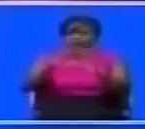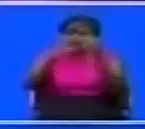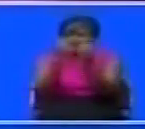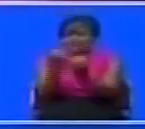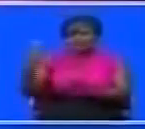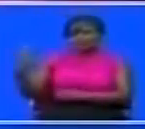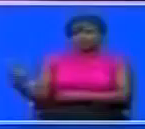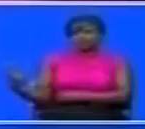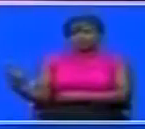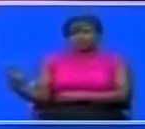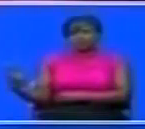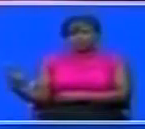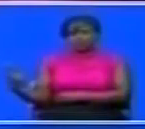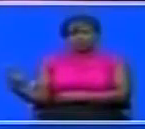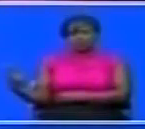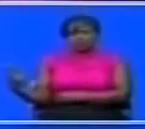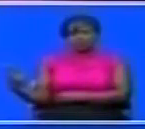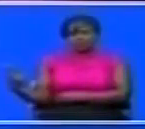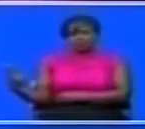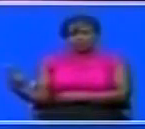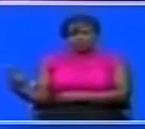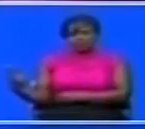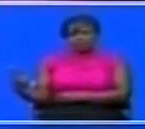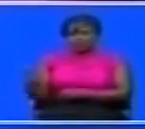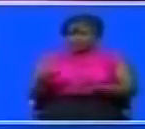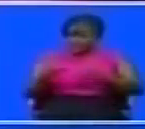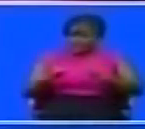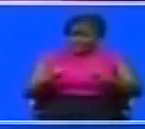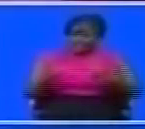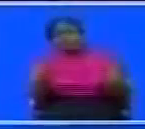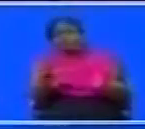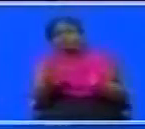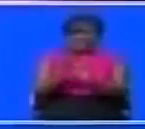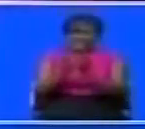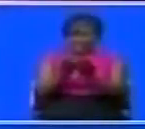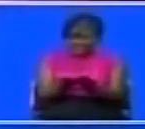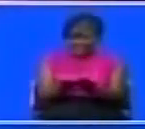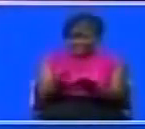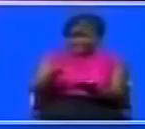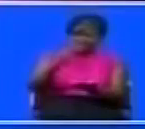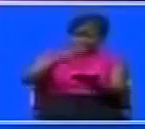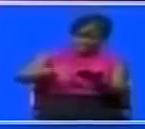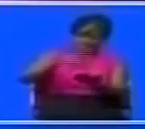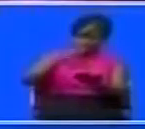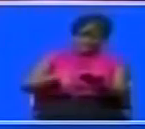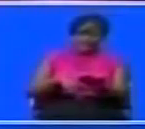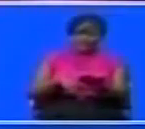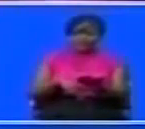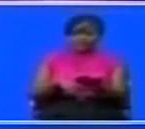pili. Anaitisanga kama kalamu na vita, ama kitabu ama kitu ameitishwa na mwalimu na